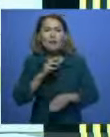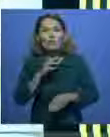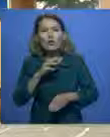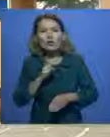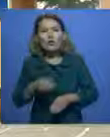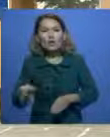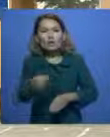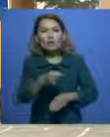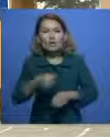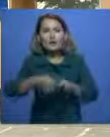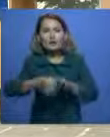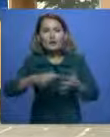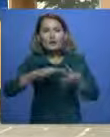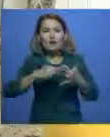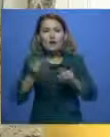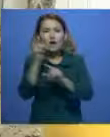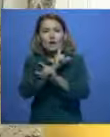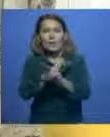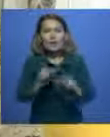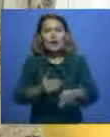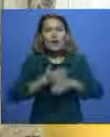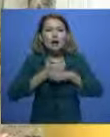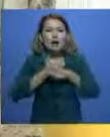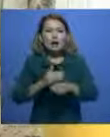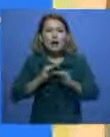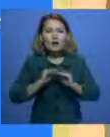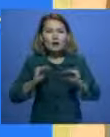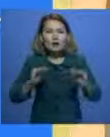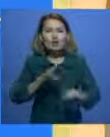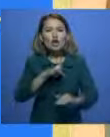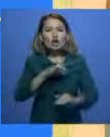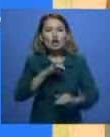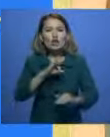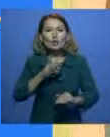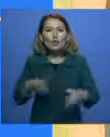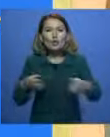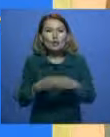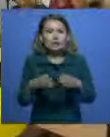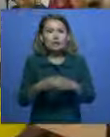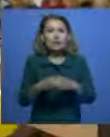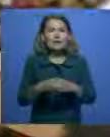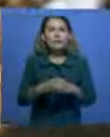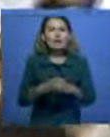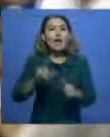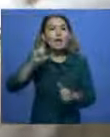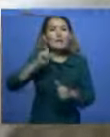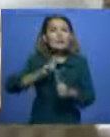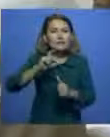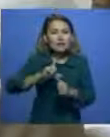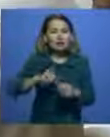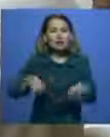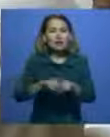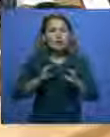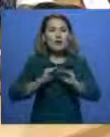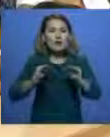облысының Қорғалжын ауылының Дружба орта мектебіндегі қайырымдылық акциясына Нұр Отан партиясы, әкімшілік және орталық мешіт өкілдері қатысты. Олар